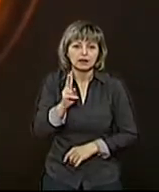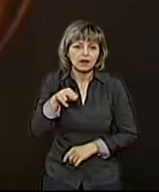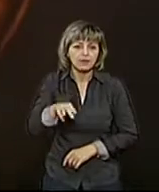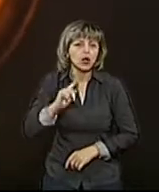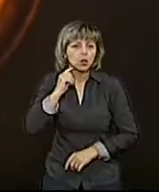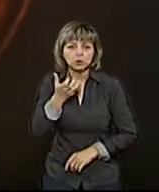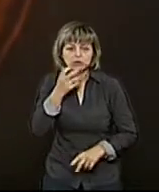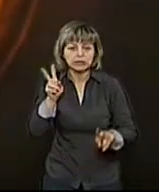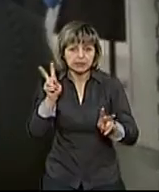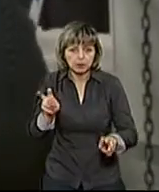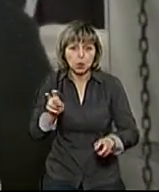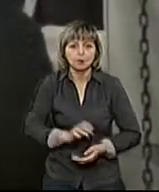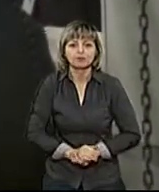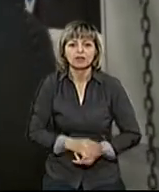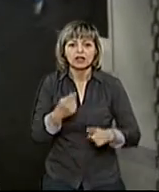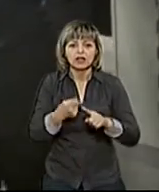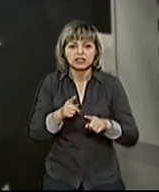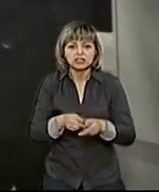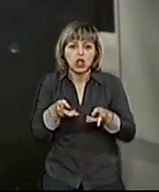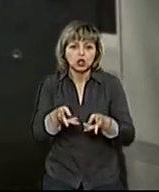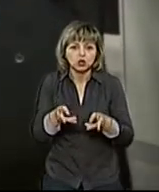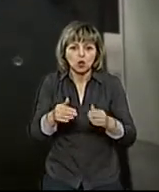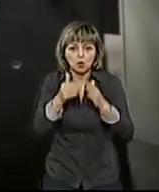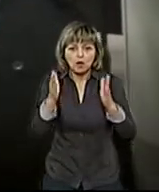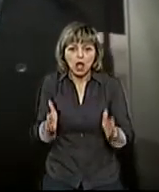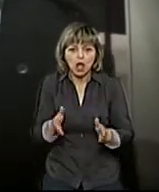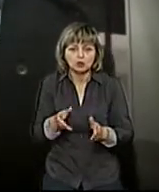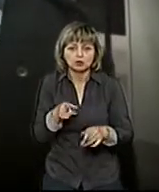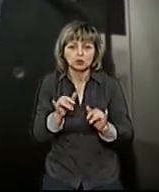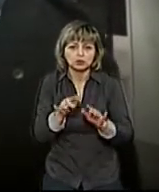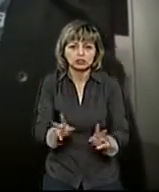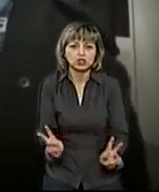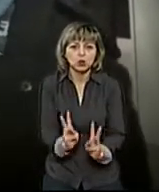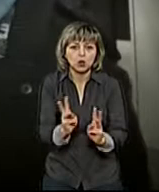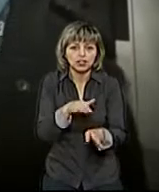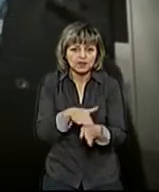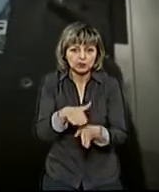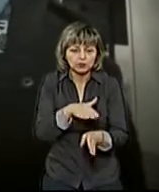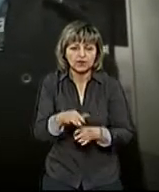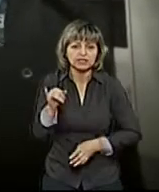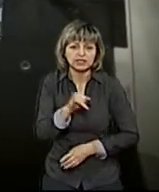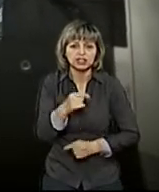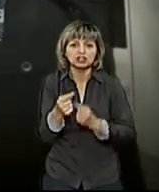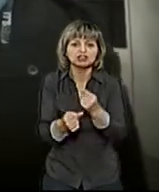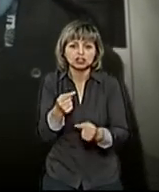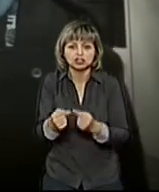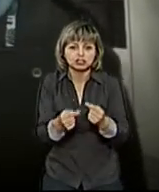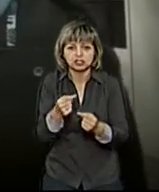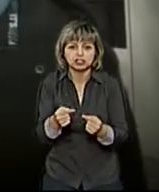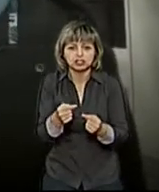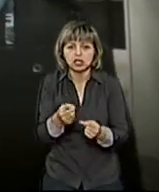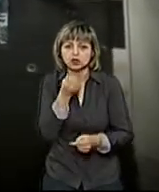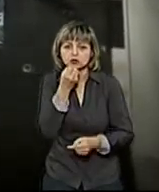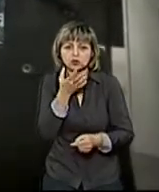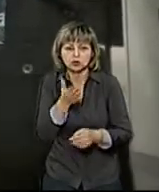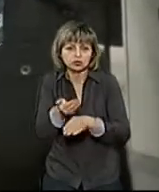«Луцьктепло» Олег Філонюк. Це топка котла, безпосередньо тут проходить процес горіння. Через конвективну